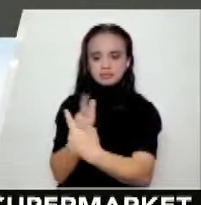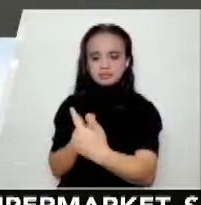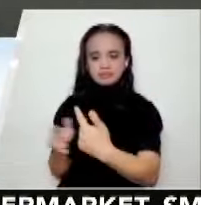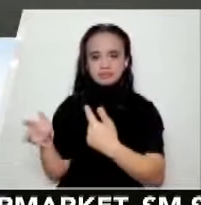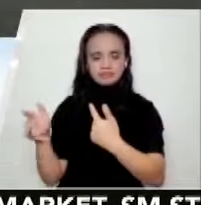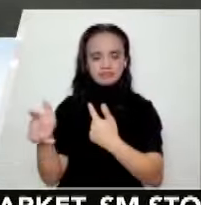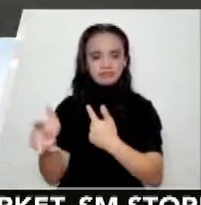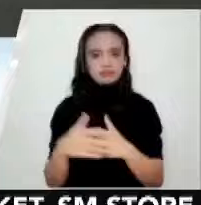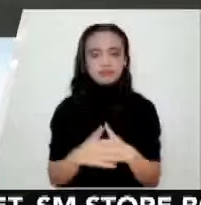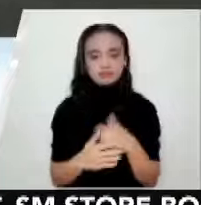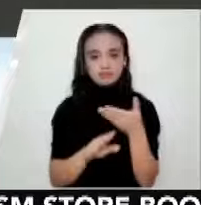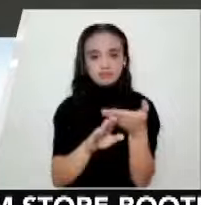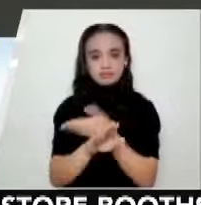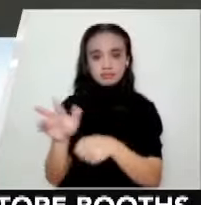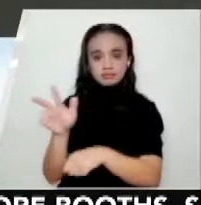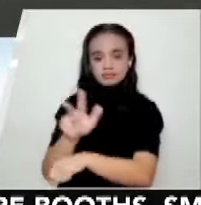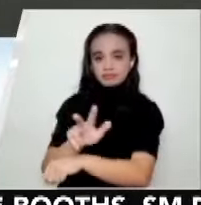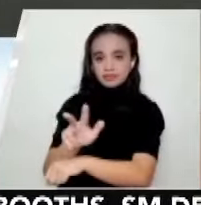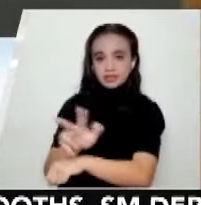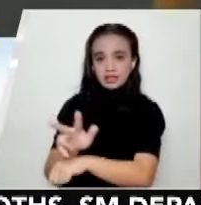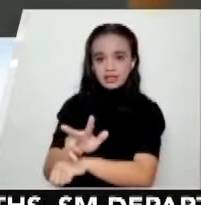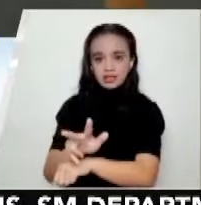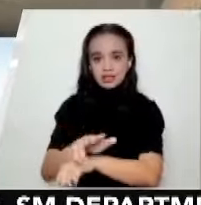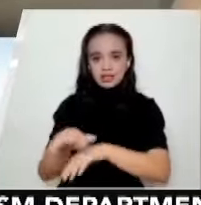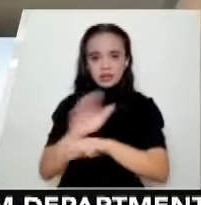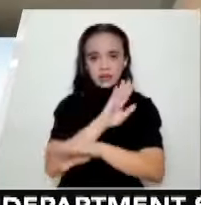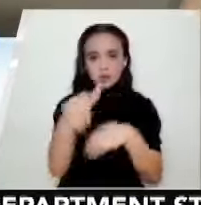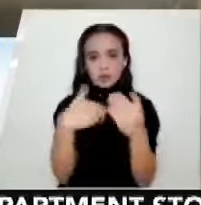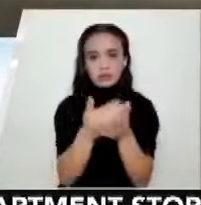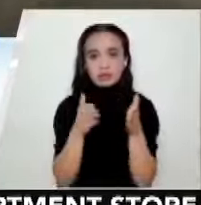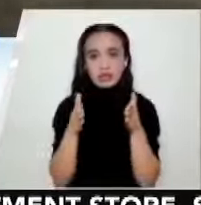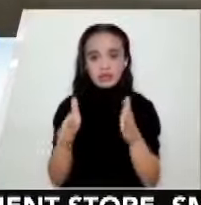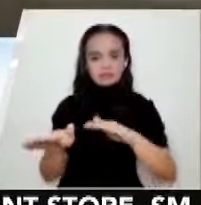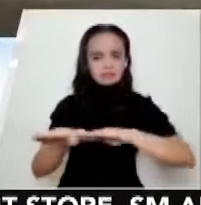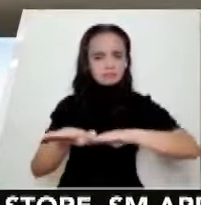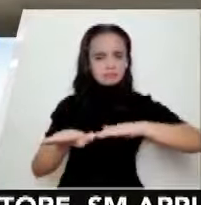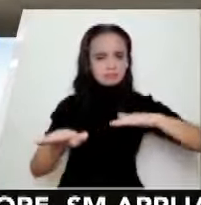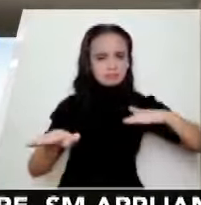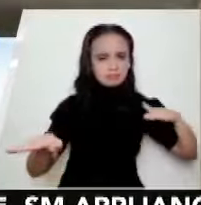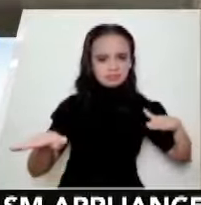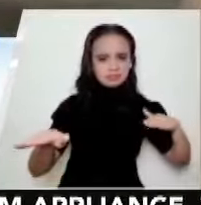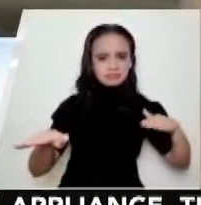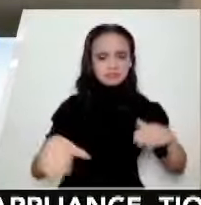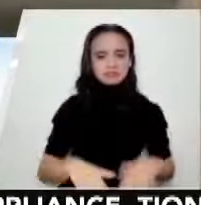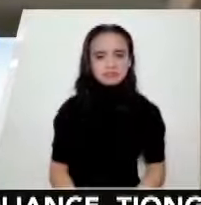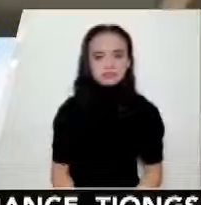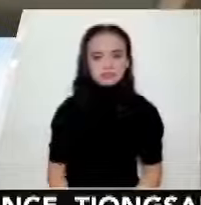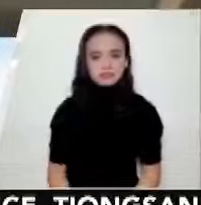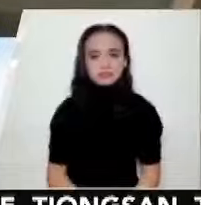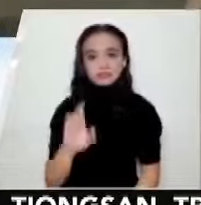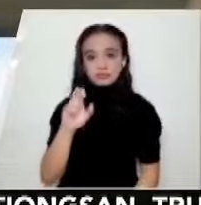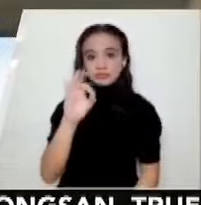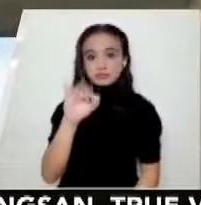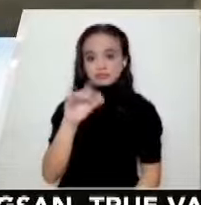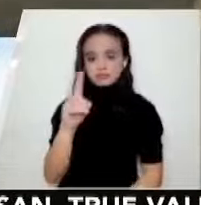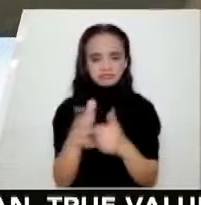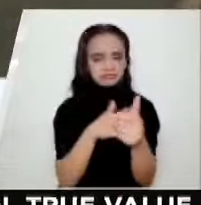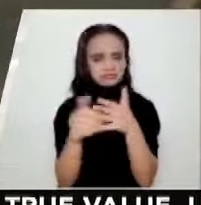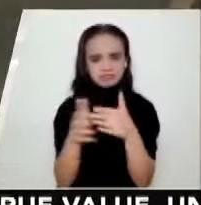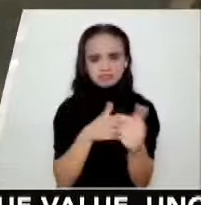3, masikip na sa lahat ng lane sa Balintawak Toll Plaza ng kami dumaan, RFID man o cash lane.